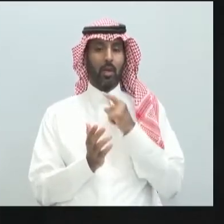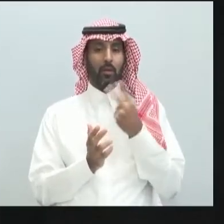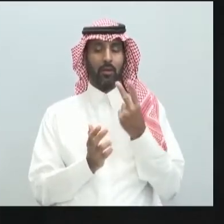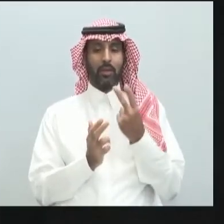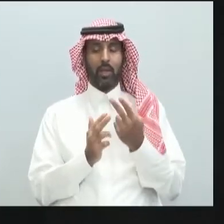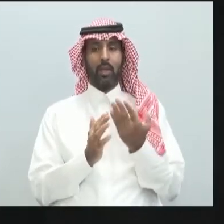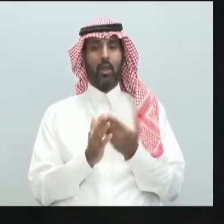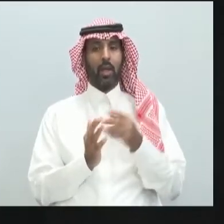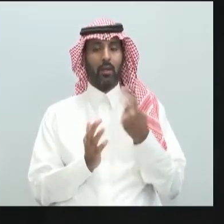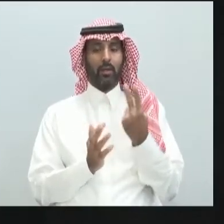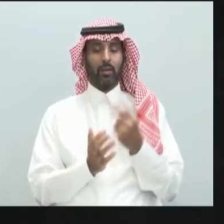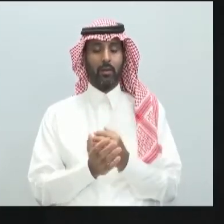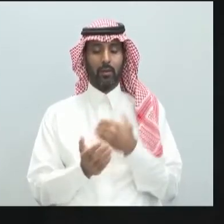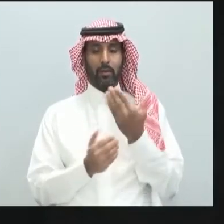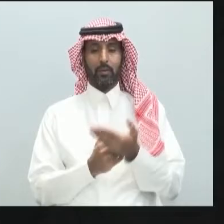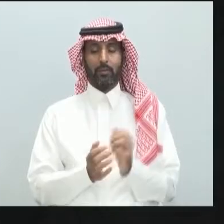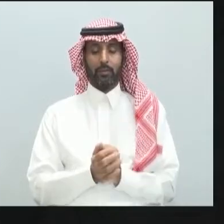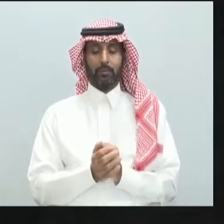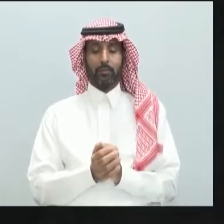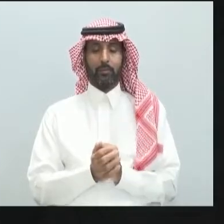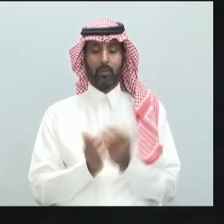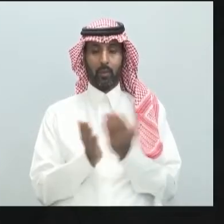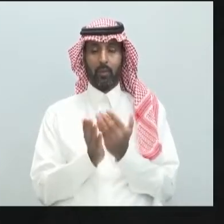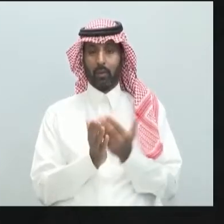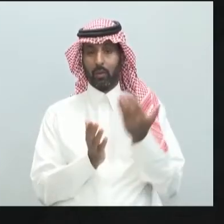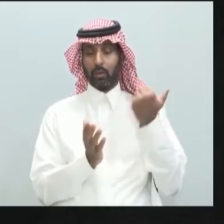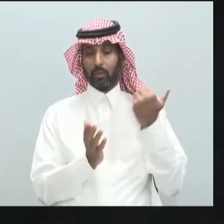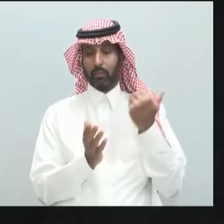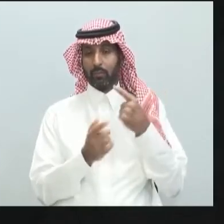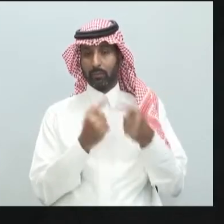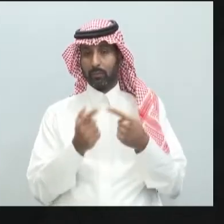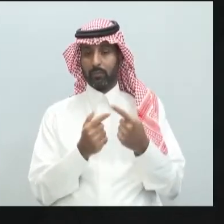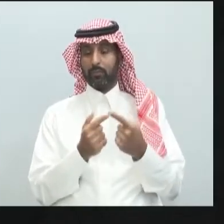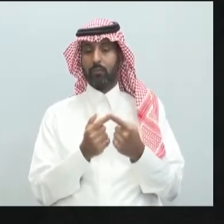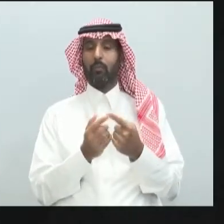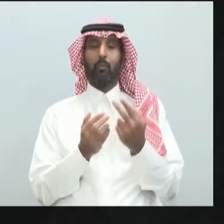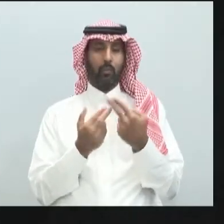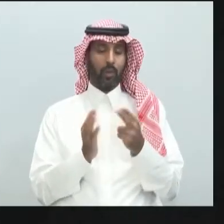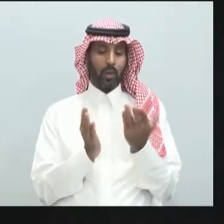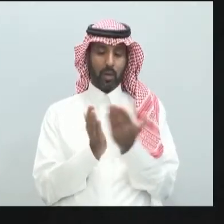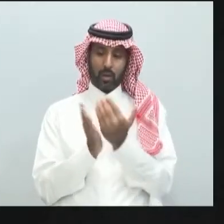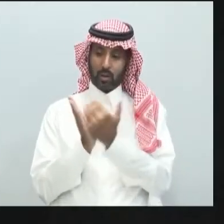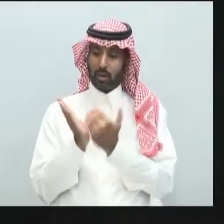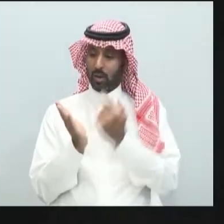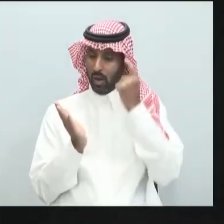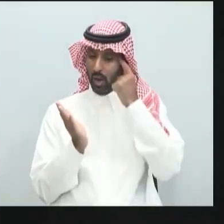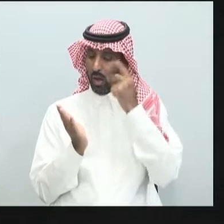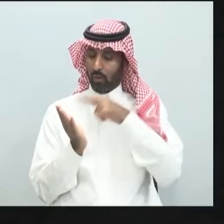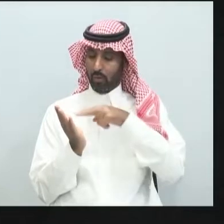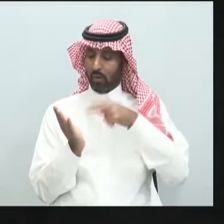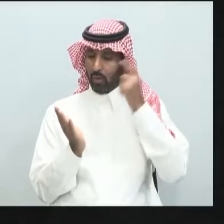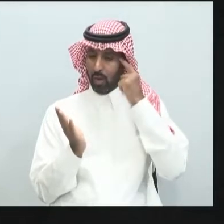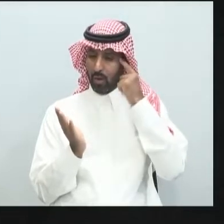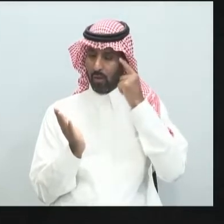الثاني كنا في درسنا السابق قد بدانا في دراسته نص الفهم القرائي